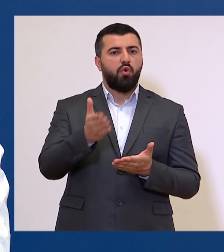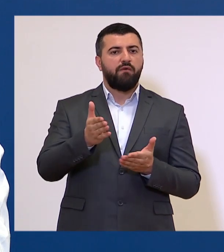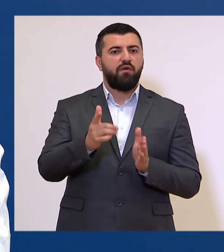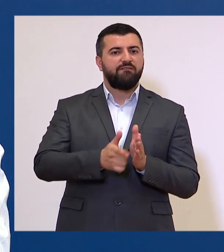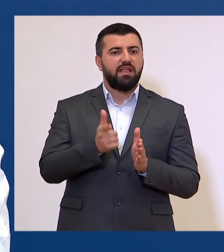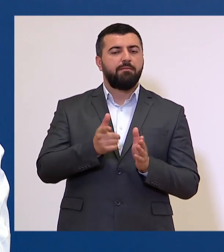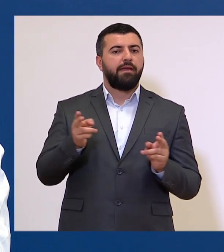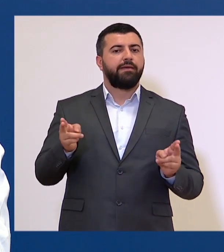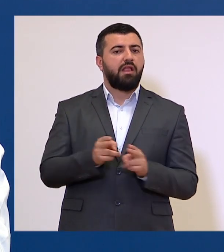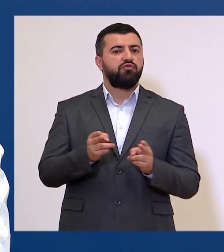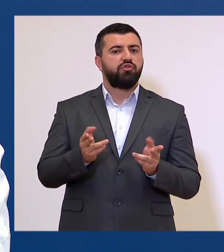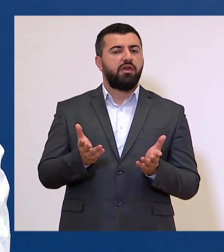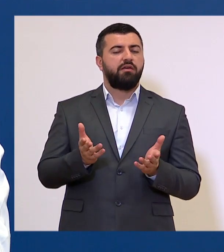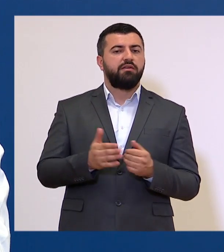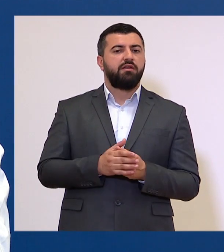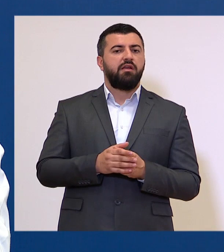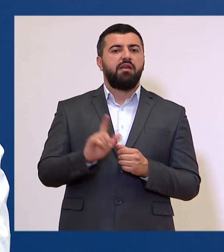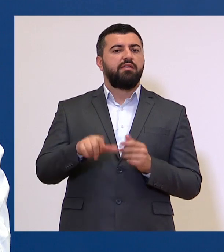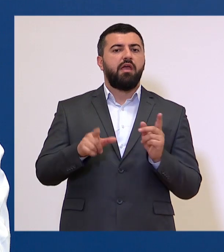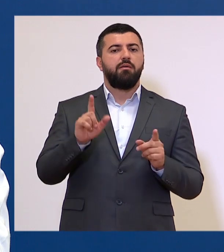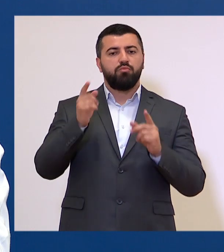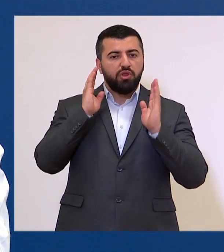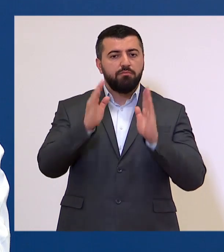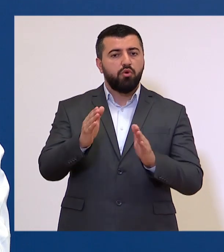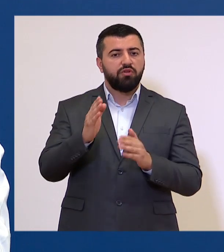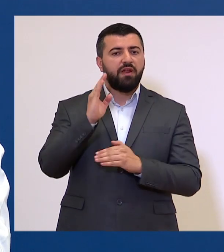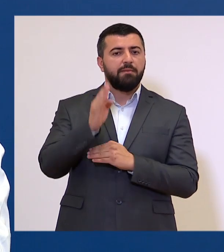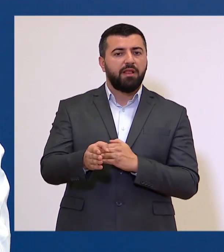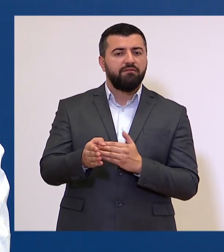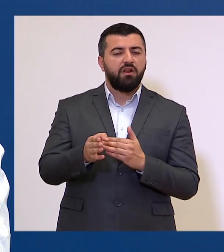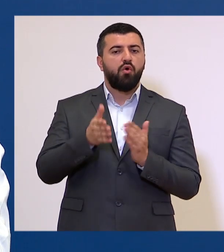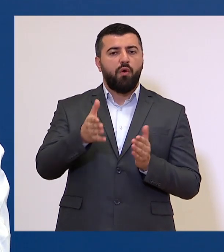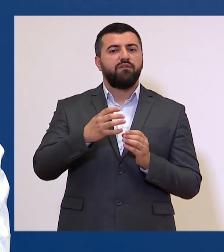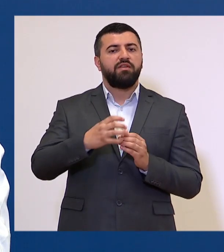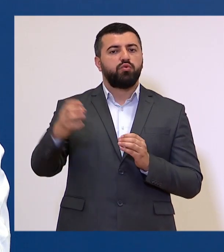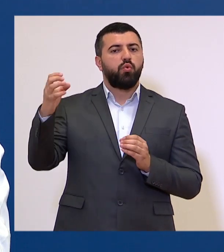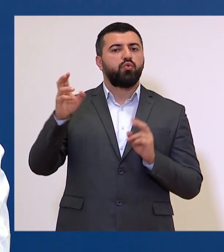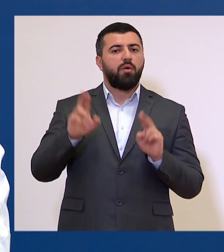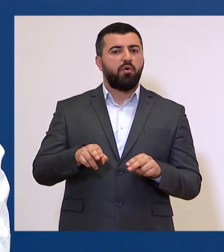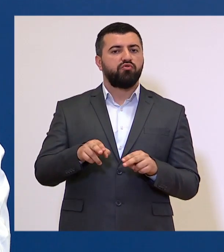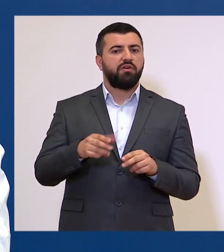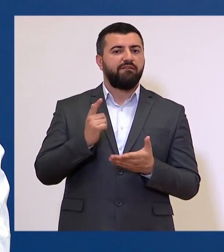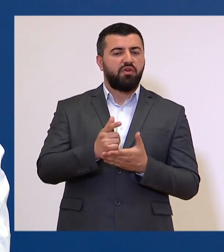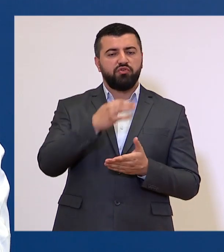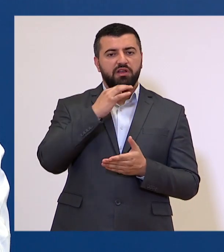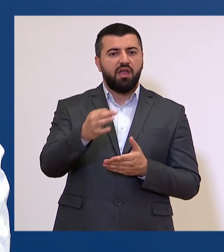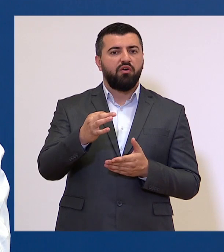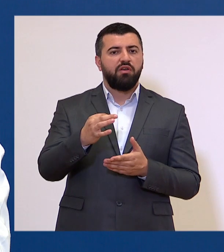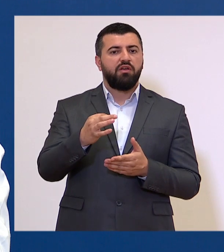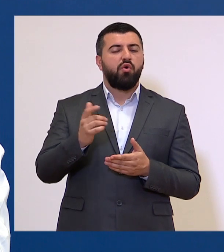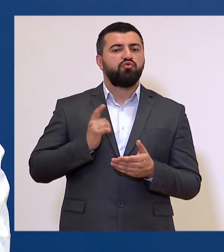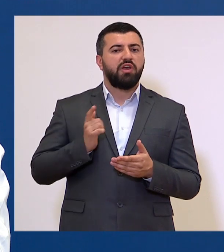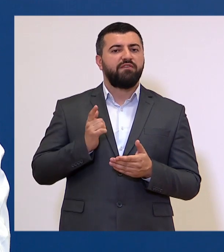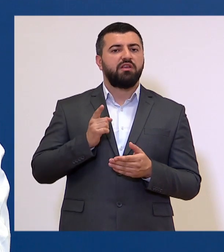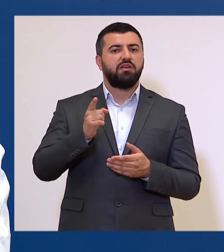period kraće traje. Međutim, ne budemo li poštovali pravila, ovo će trajati i, kako sam već rekao,